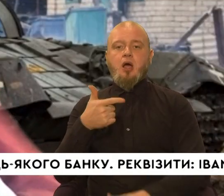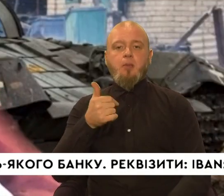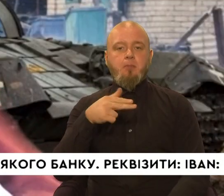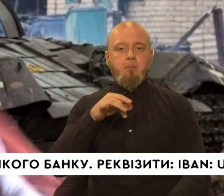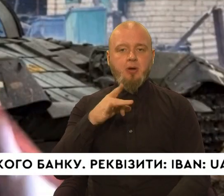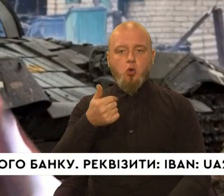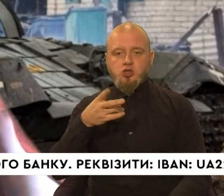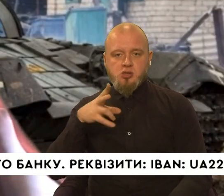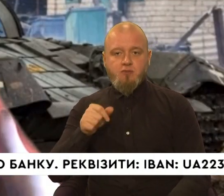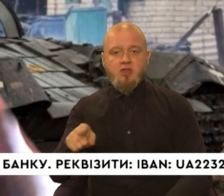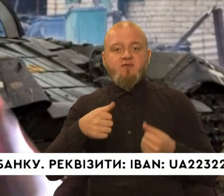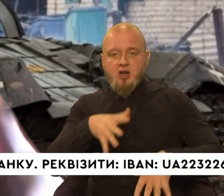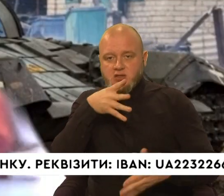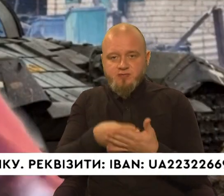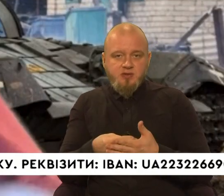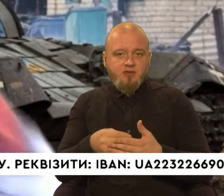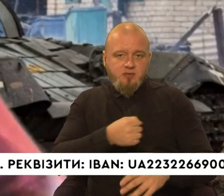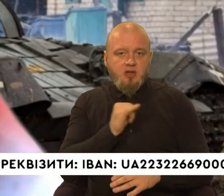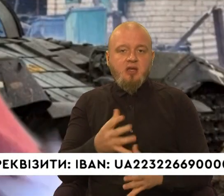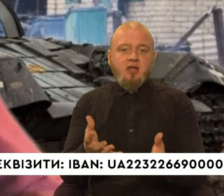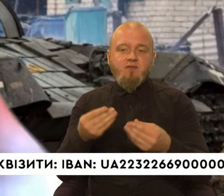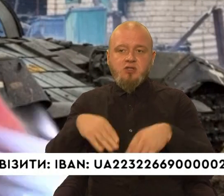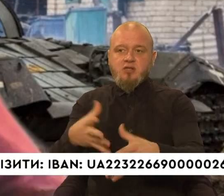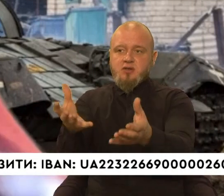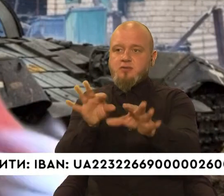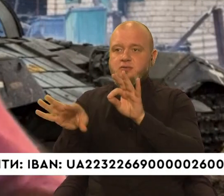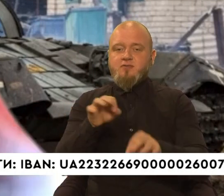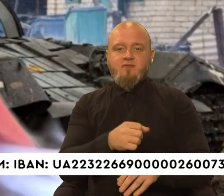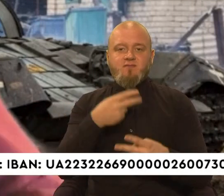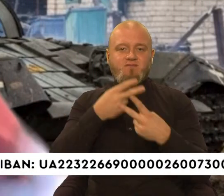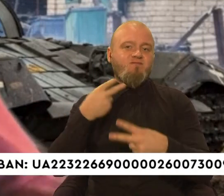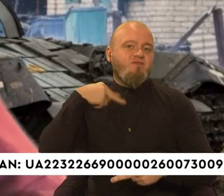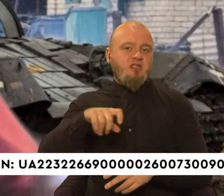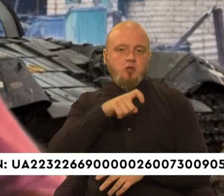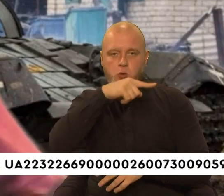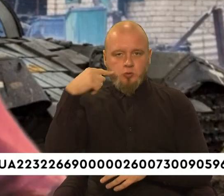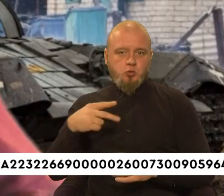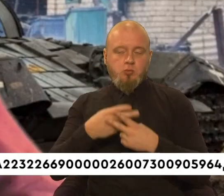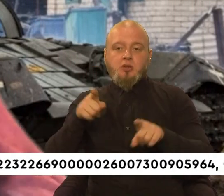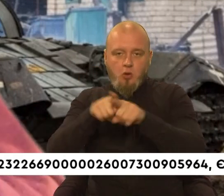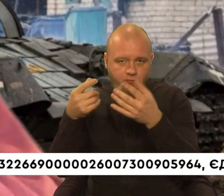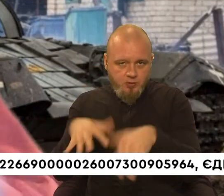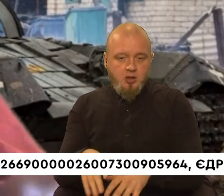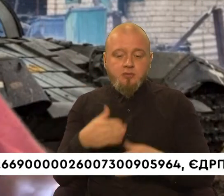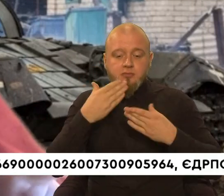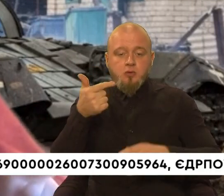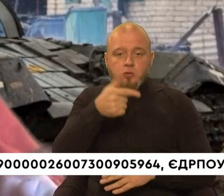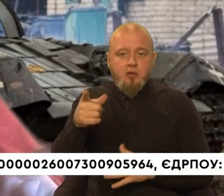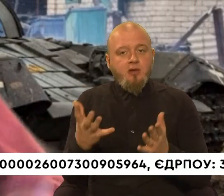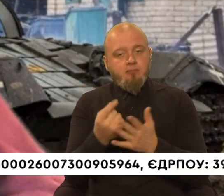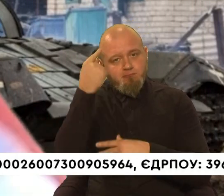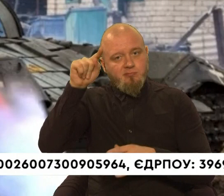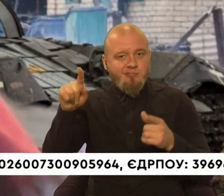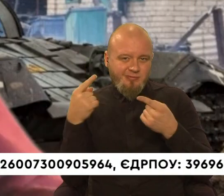Вони втратили своїх військових і вирішили взяти в'язнів із російських тюрем. Їх вони також втратили. Наприкінці грудня вони винайшли